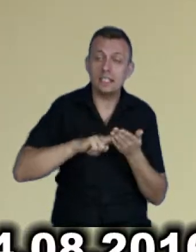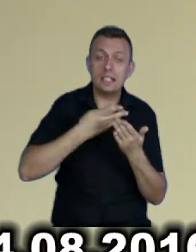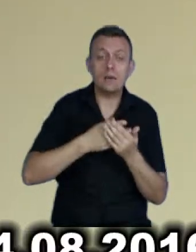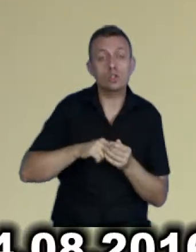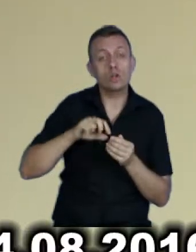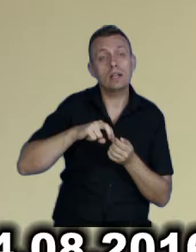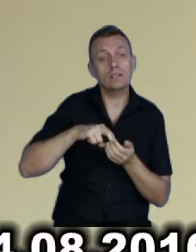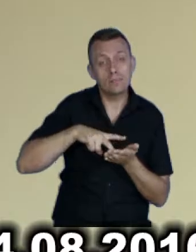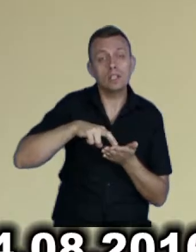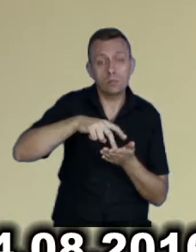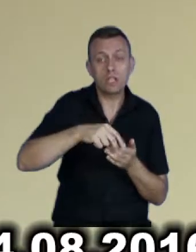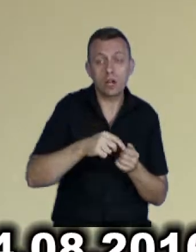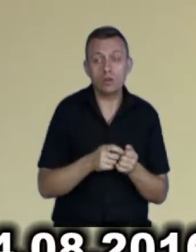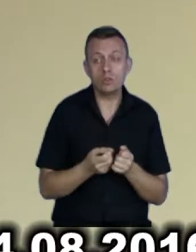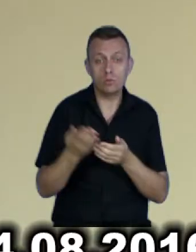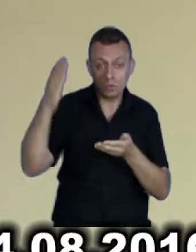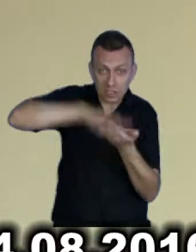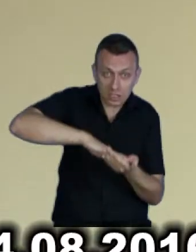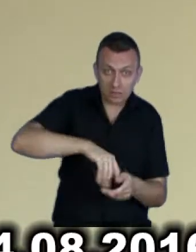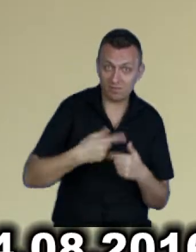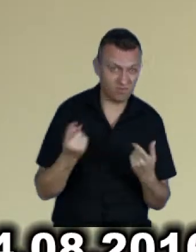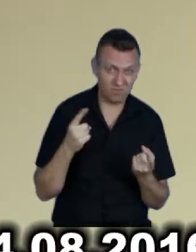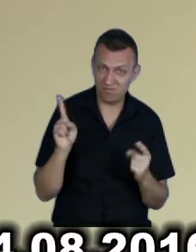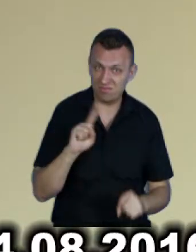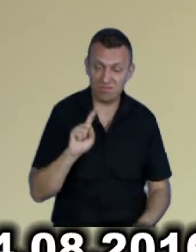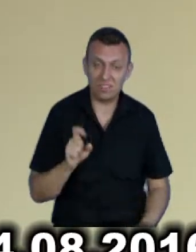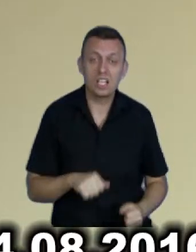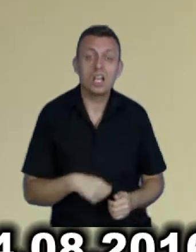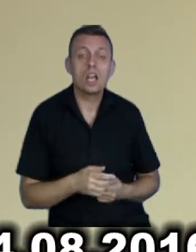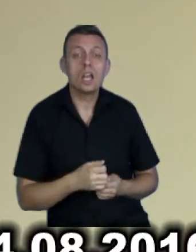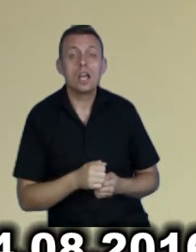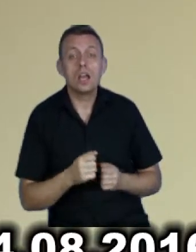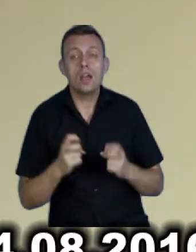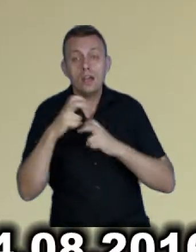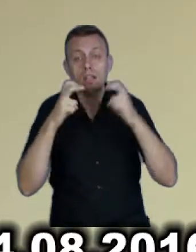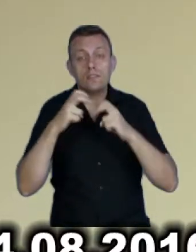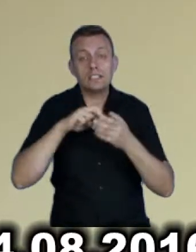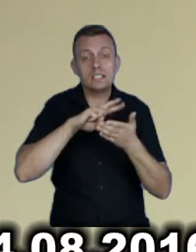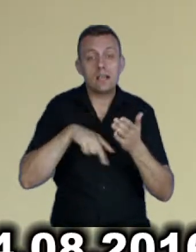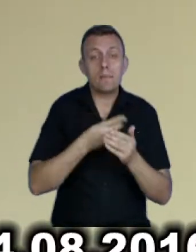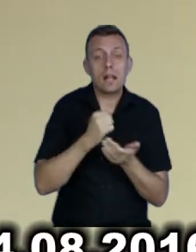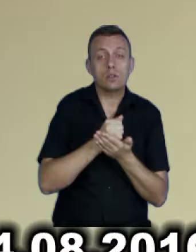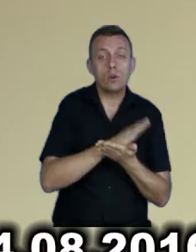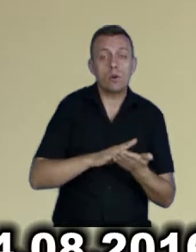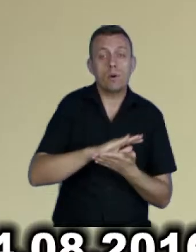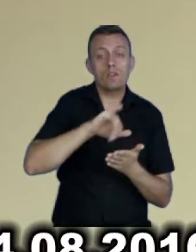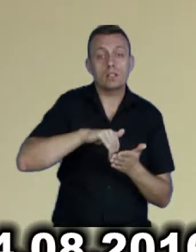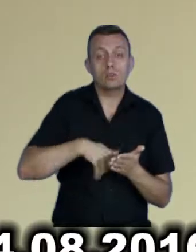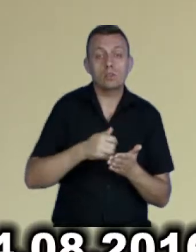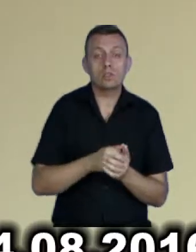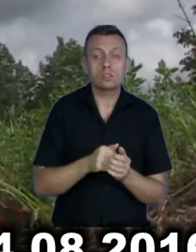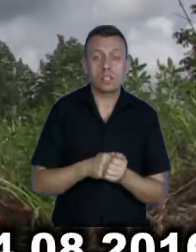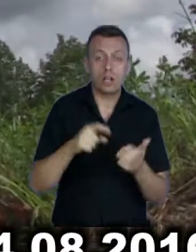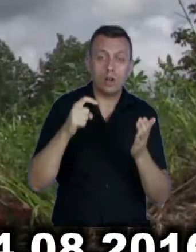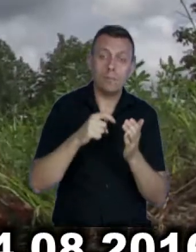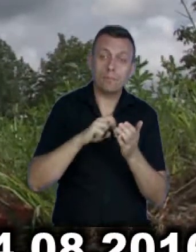zostanie ostatecznie wyburzona. Sama kotłownia od lat wyglądała jak z krajobrazu po bitwie. Mieszkańcy Kutna, czy nie